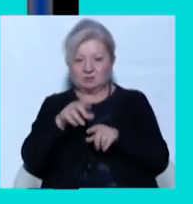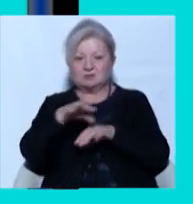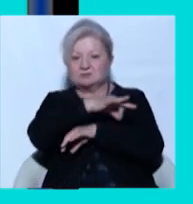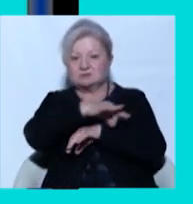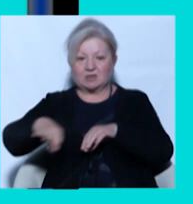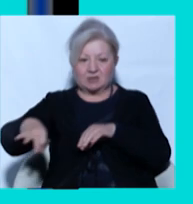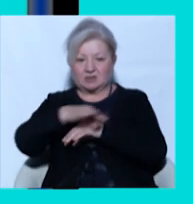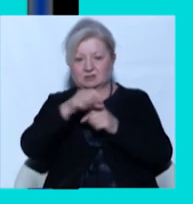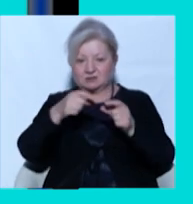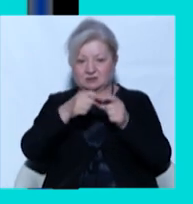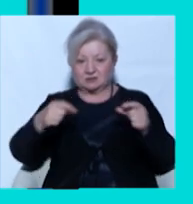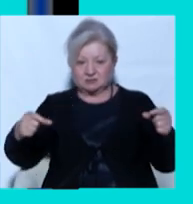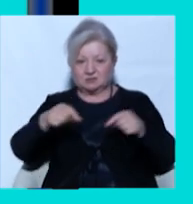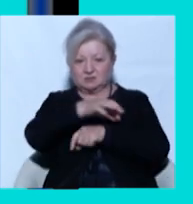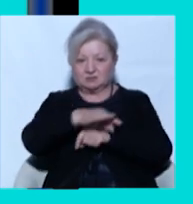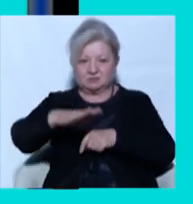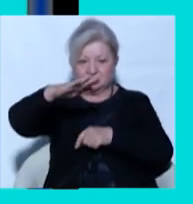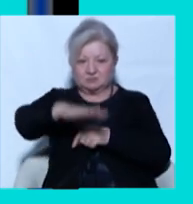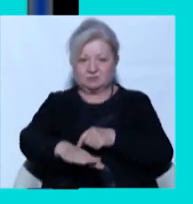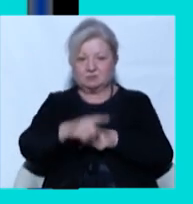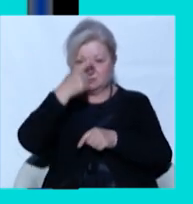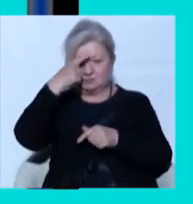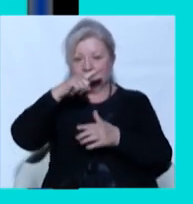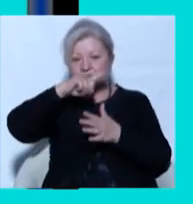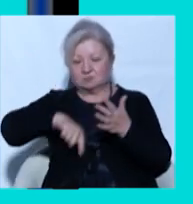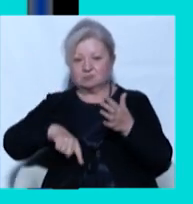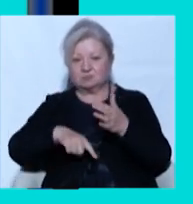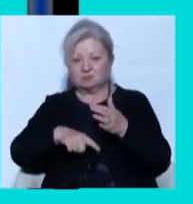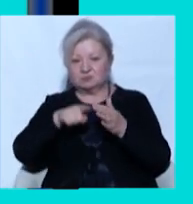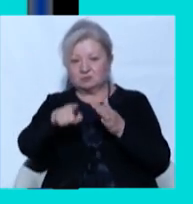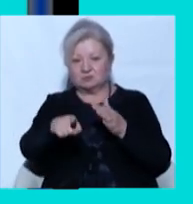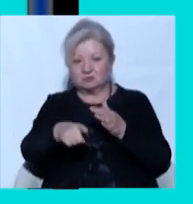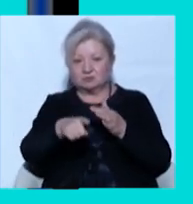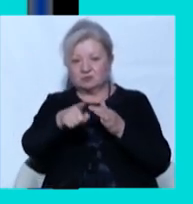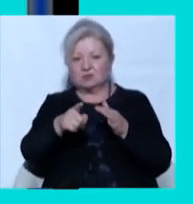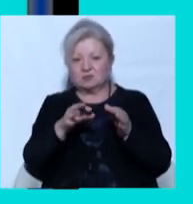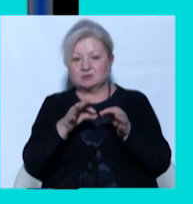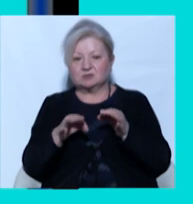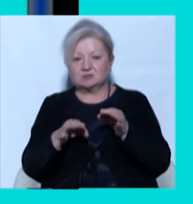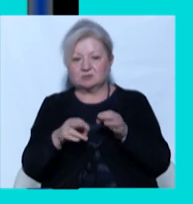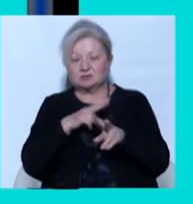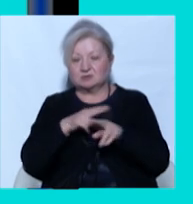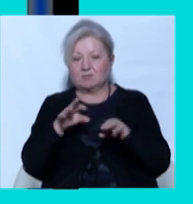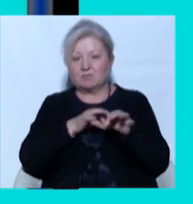სადაც გამოსახულებას ხედავთ. ამავდროულად ქვევით სახაზავი ამოვდოთ და დავრწმუნდებით,